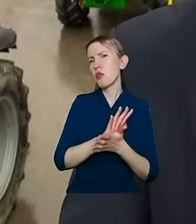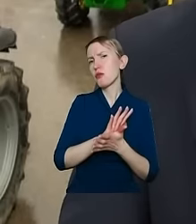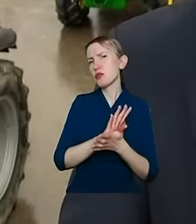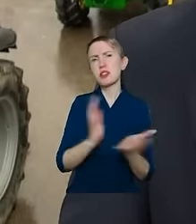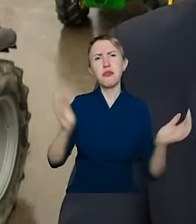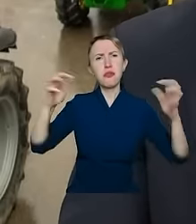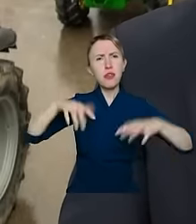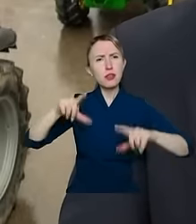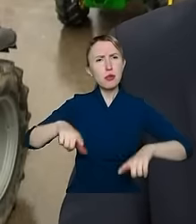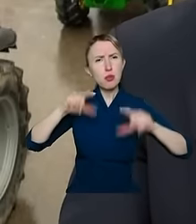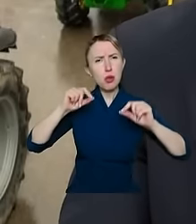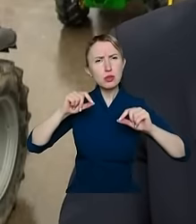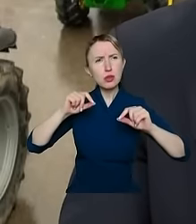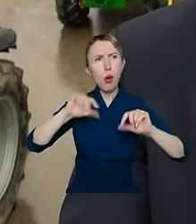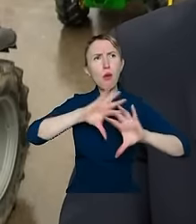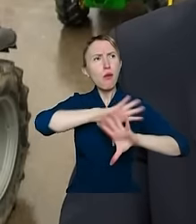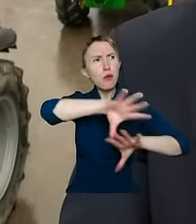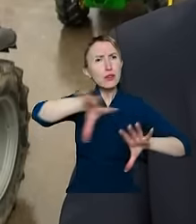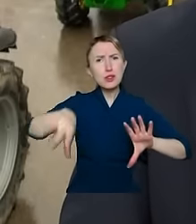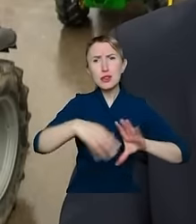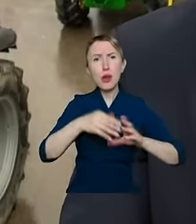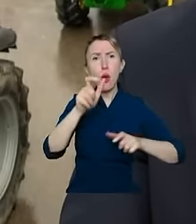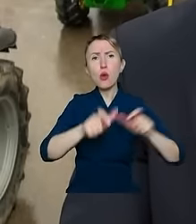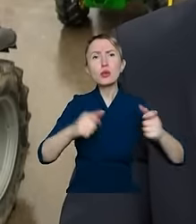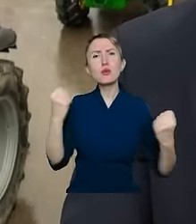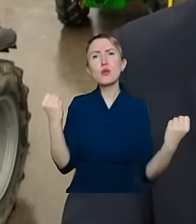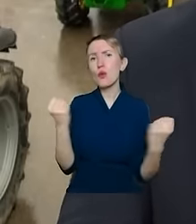wyborczy. Także tam byli jacyś wszyscy tacy dosyć mocno